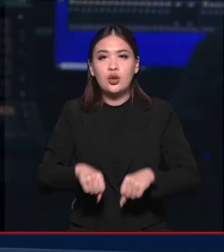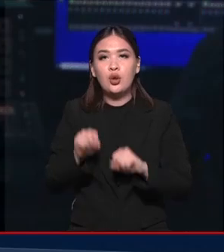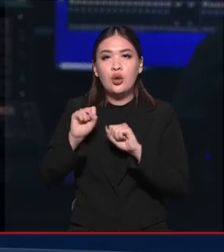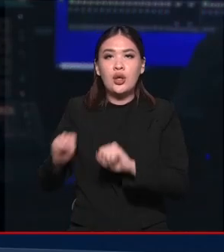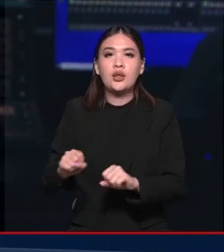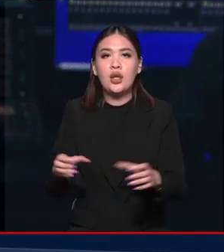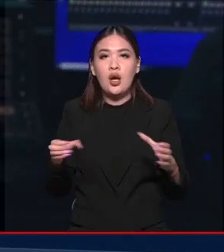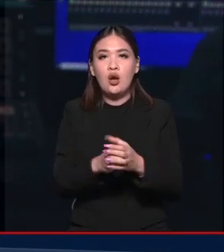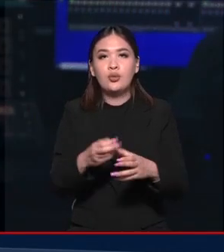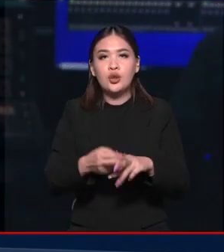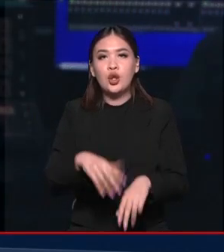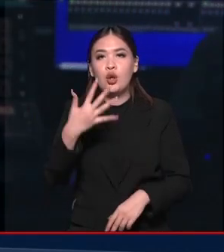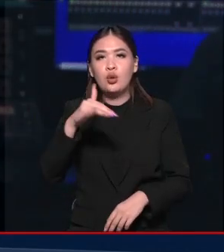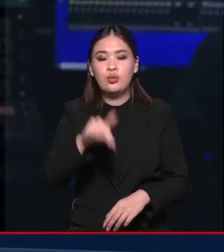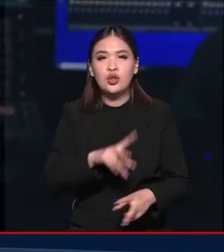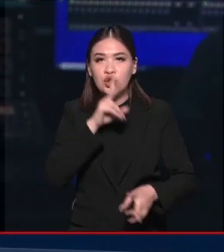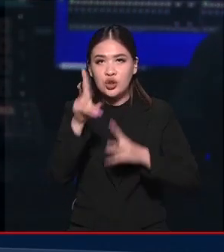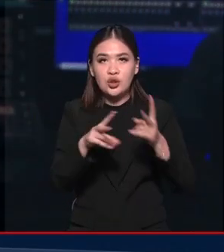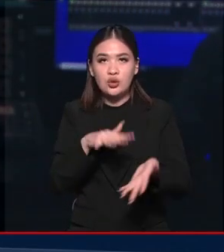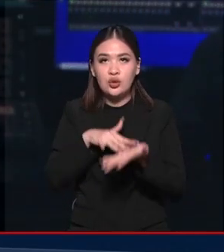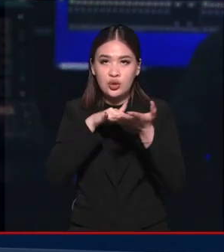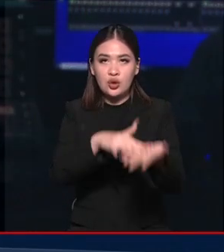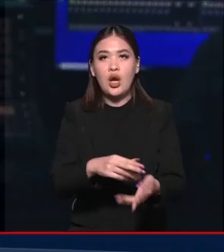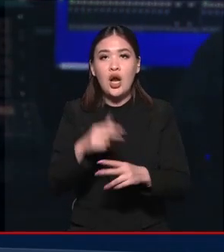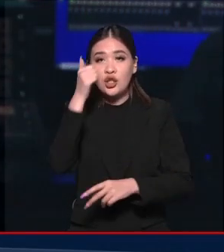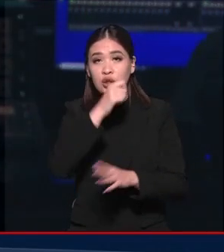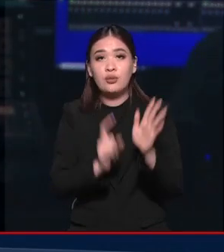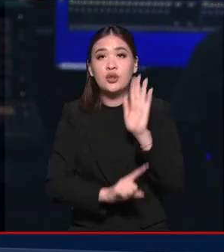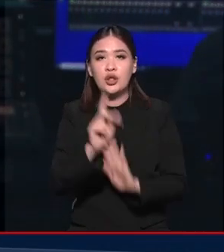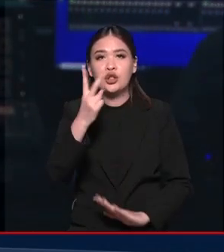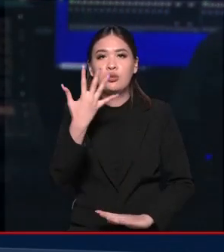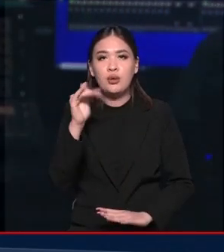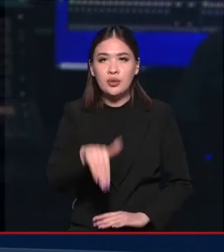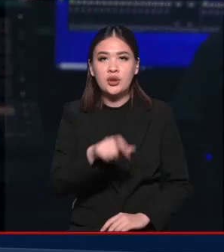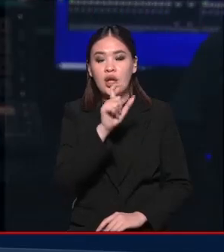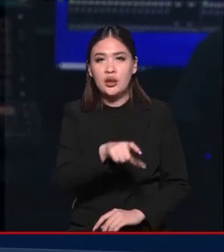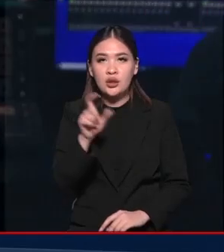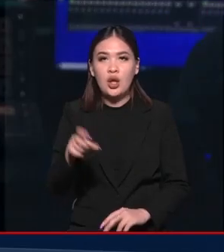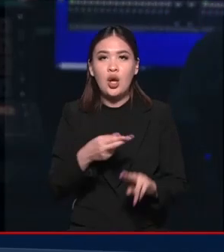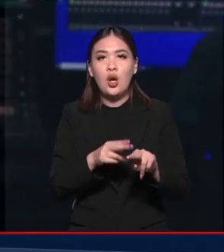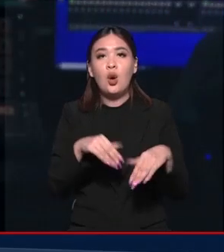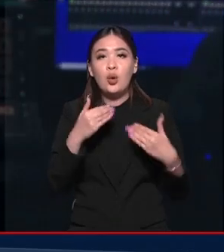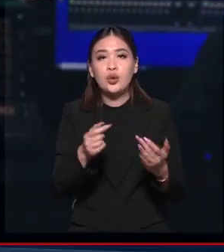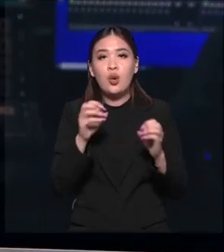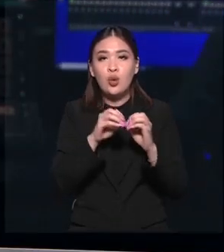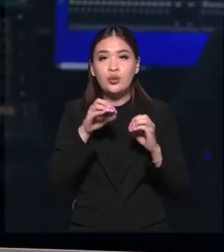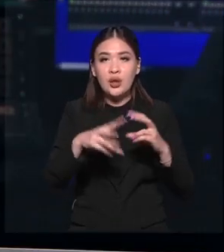комитетке былтыр 50 мың арыз түскен. Ал жыл басынан бері 25 мың адам жүгінген. Оның